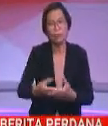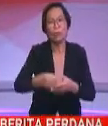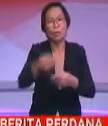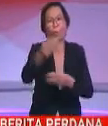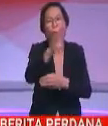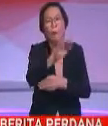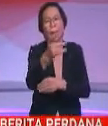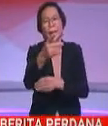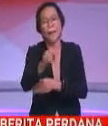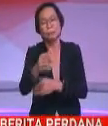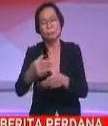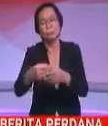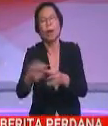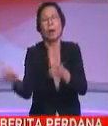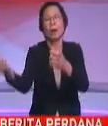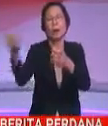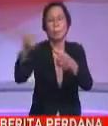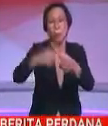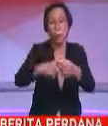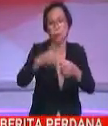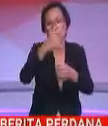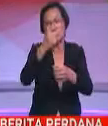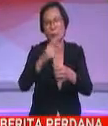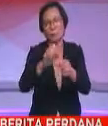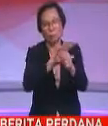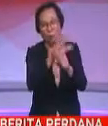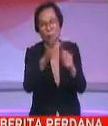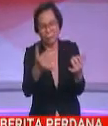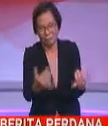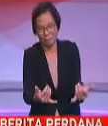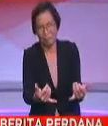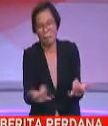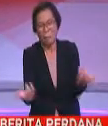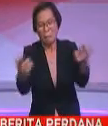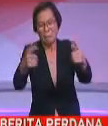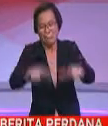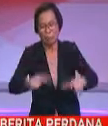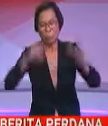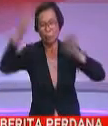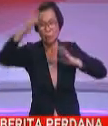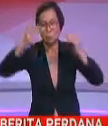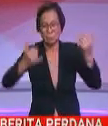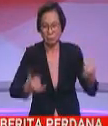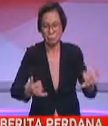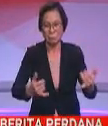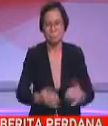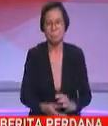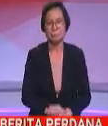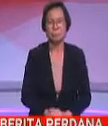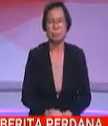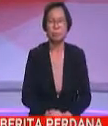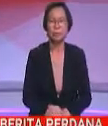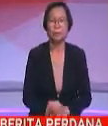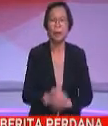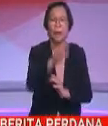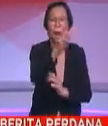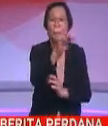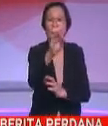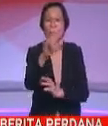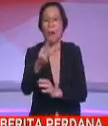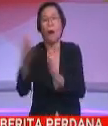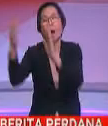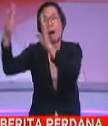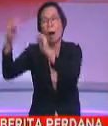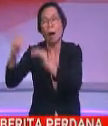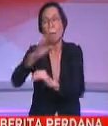dikeluarkan MKN berdasarkan situasi COVID-19 yang melanda negara ketika ini. Bagaimanapun, MFL berharap